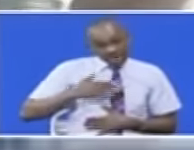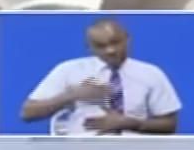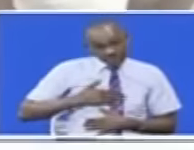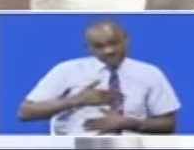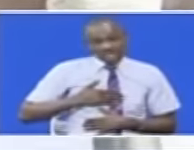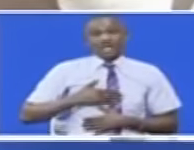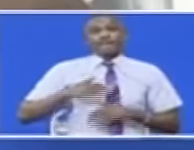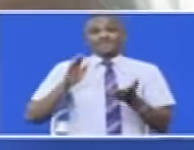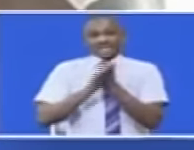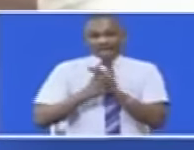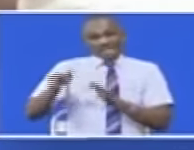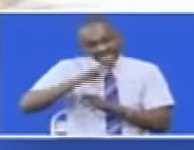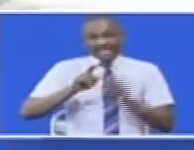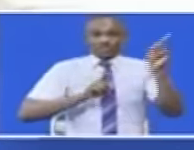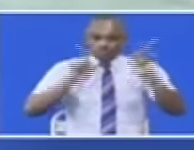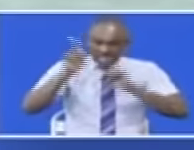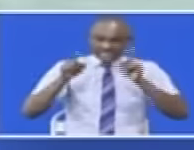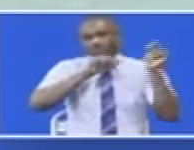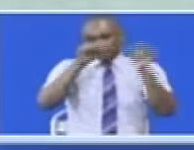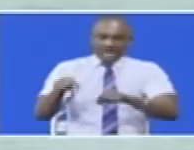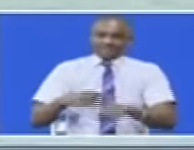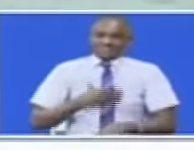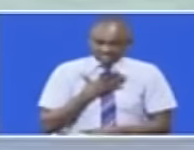kama eneo la utalii.